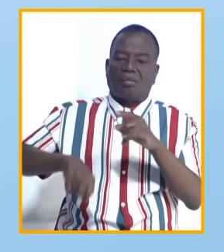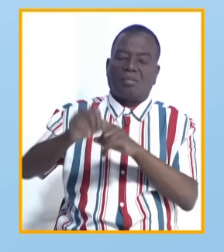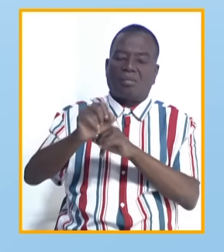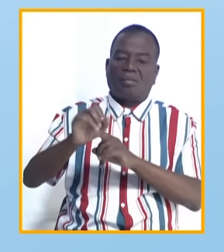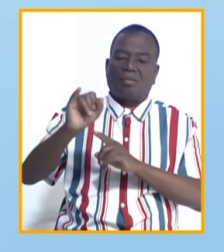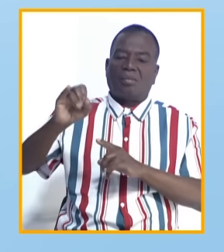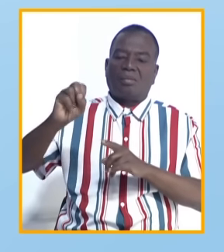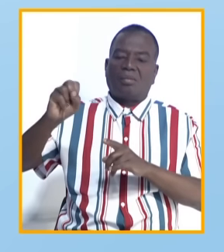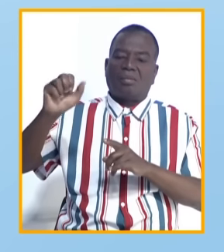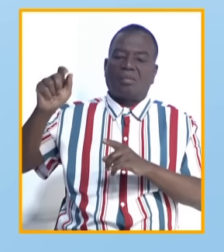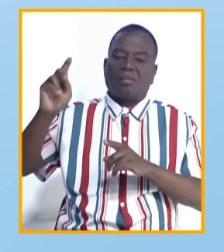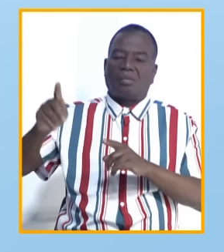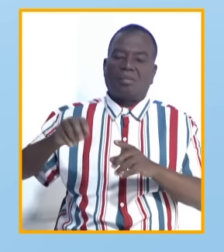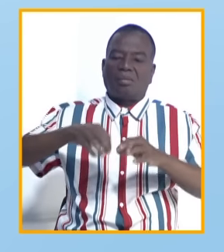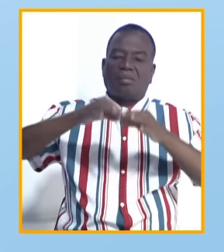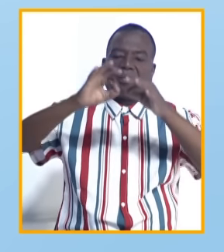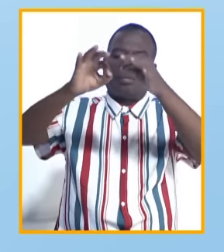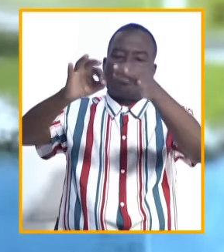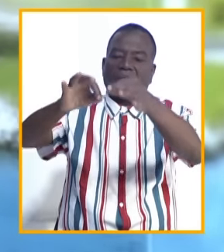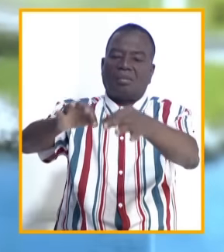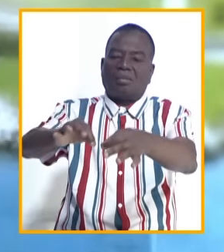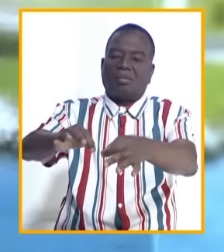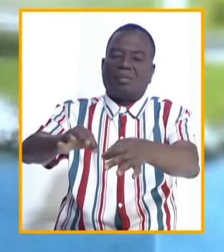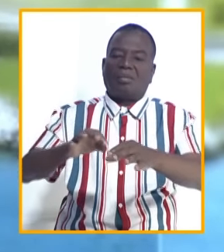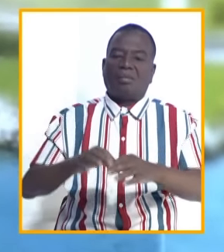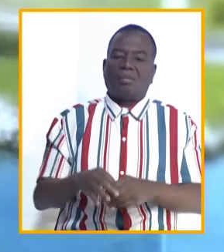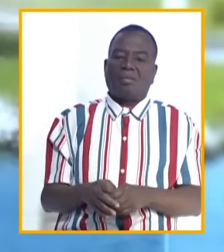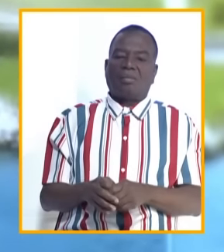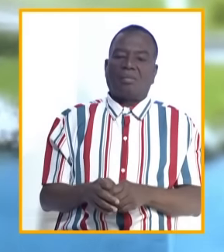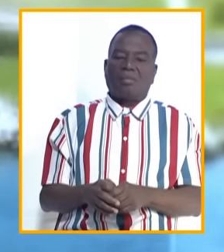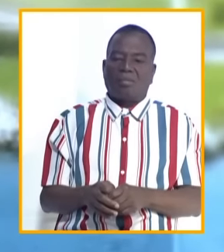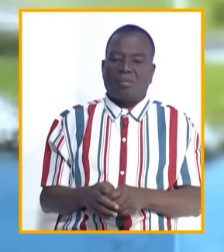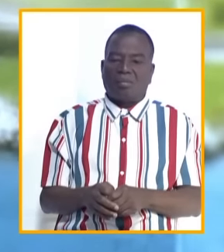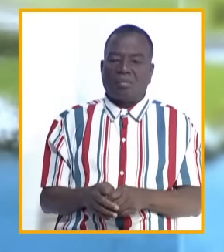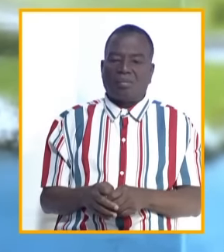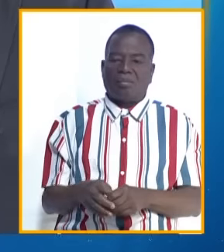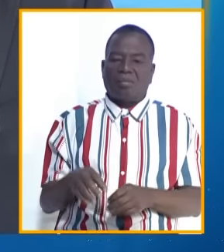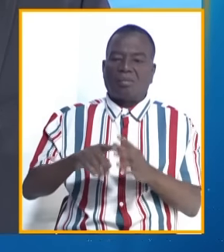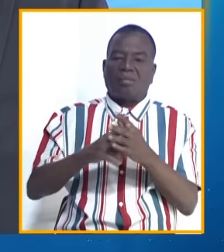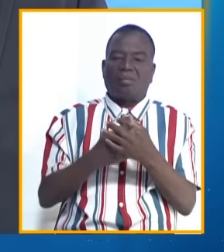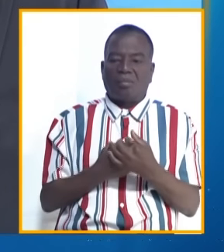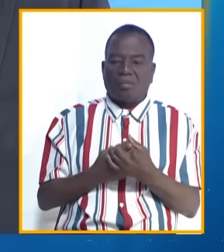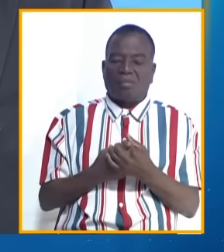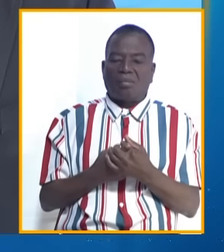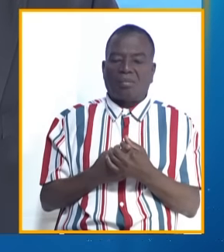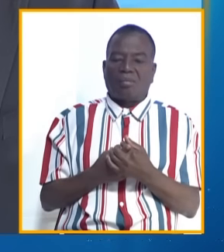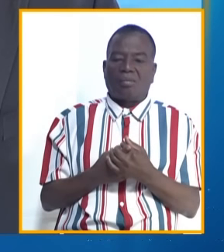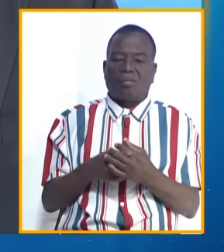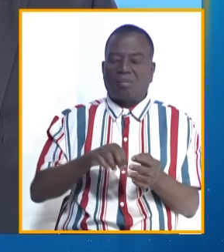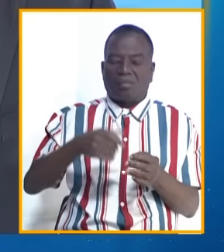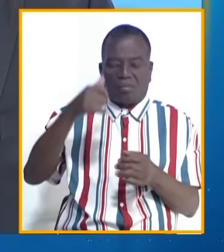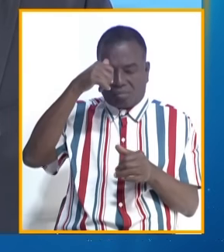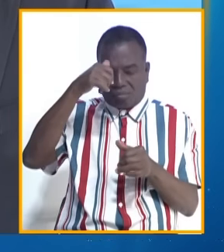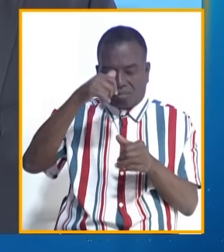de la Club des Djamé se jouera à 18h au Stade Champro. Enfin, le match Iska Sol FC est